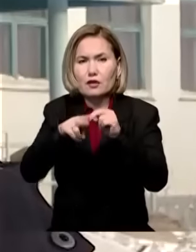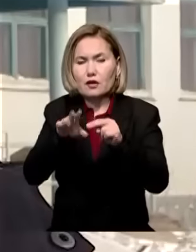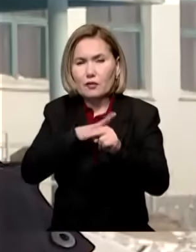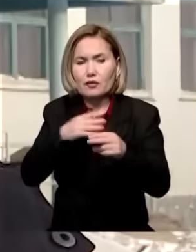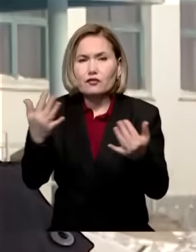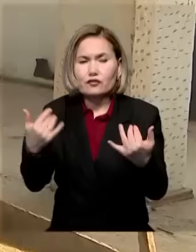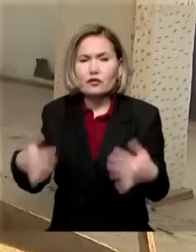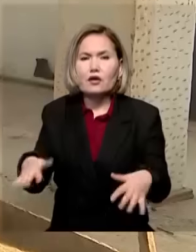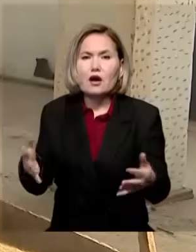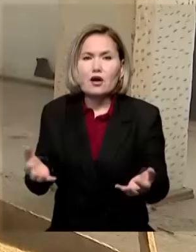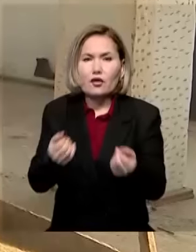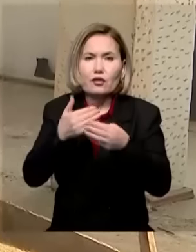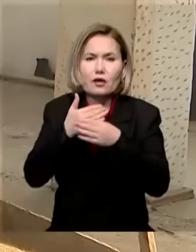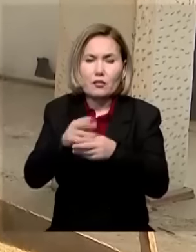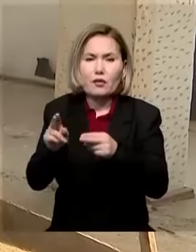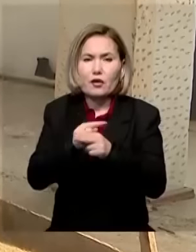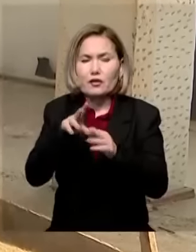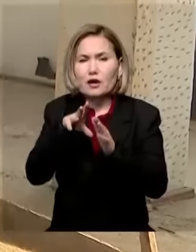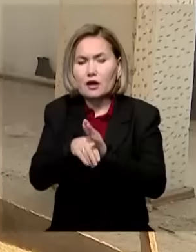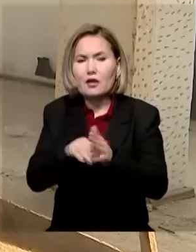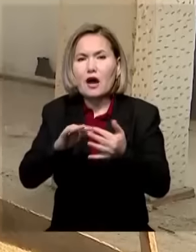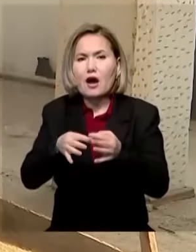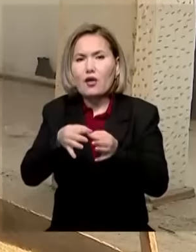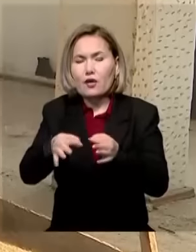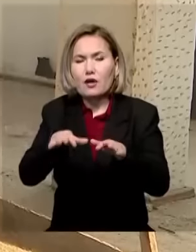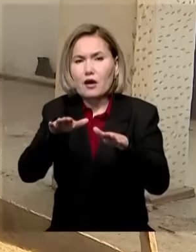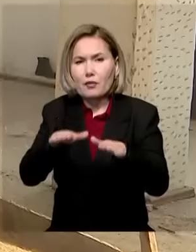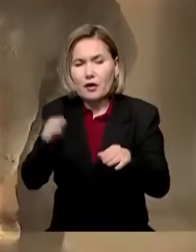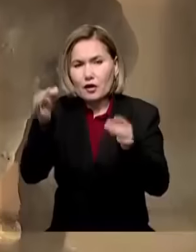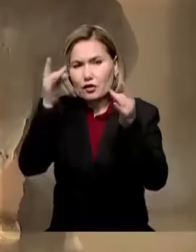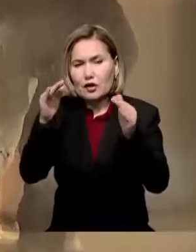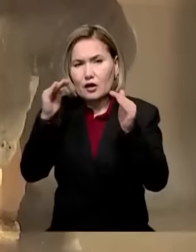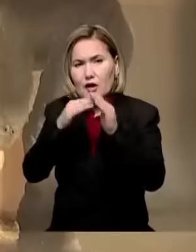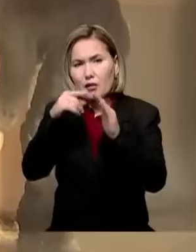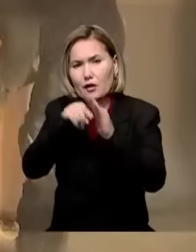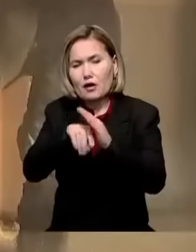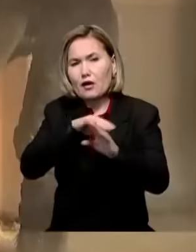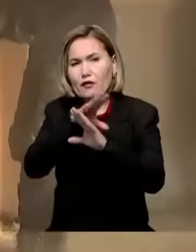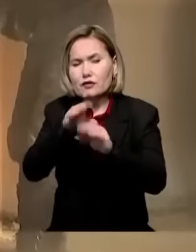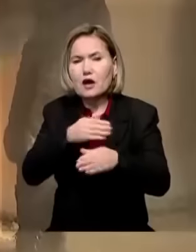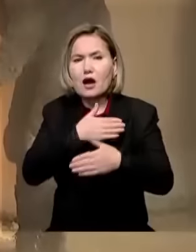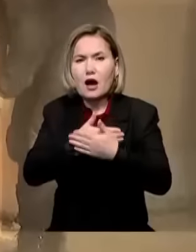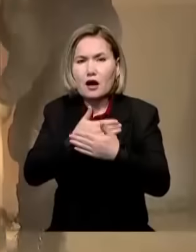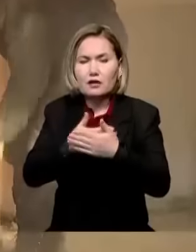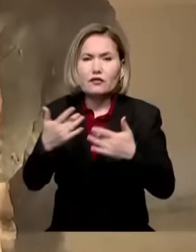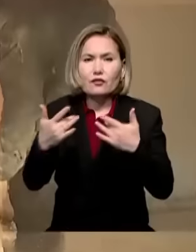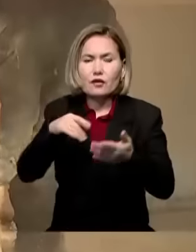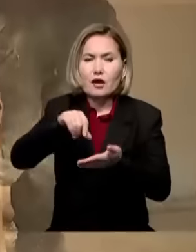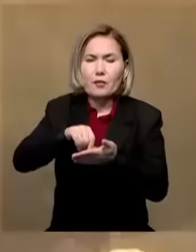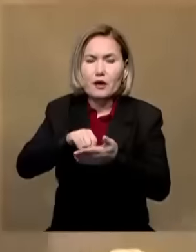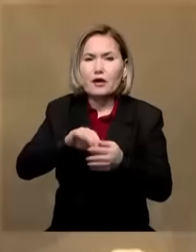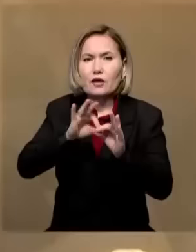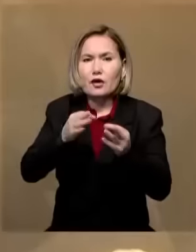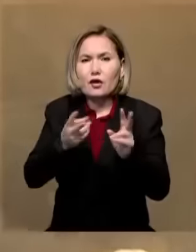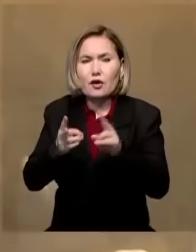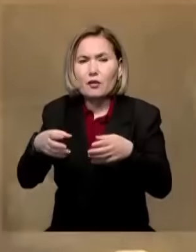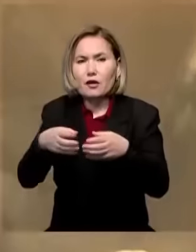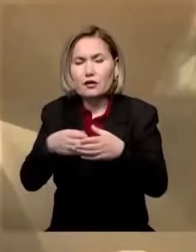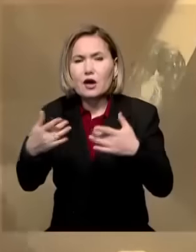қалдық. Мәдениет ошағының ауылды жерде орналасқаны болмаса, ішіндегі тірлігі қаладағыдан кем емес. Яғни өнер ордасында